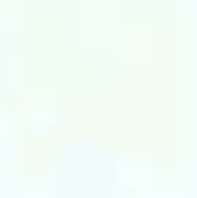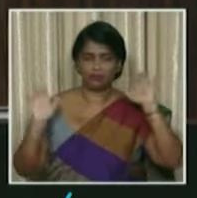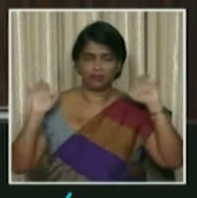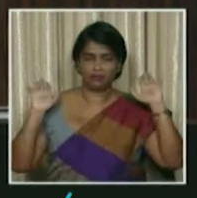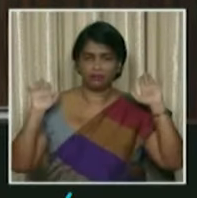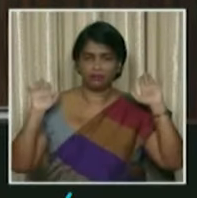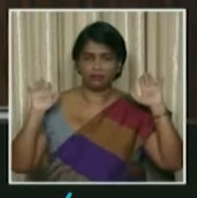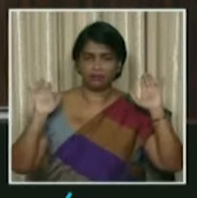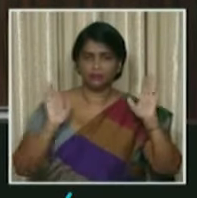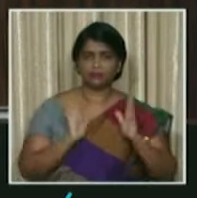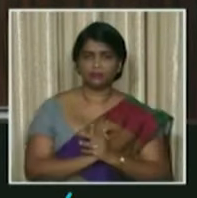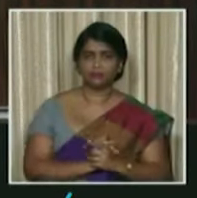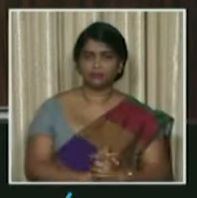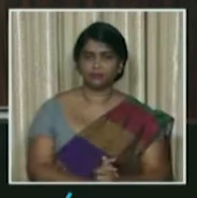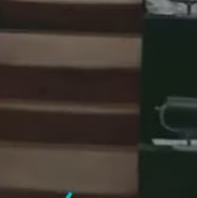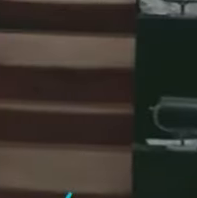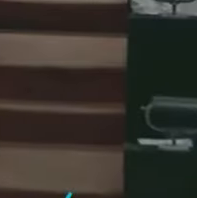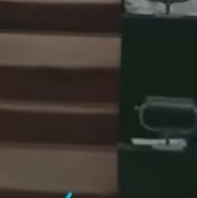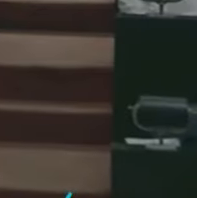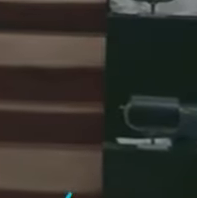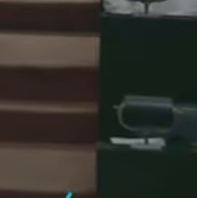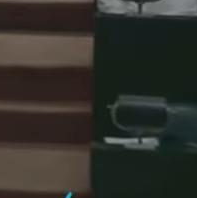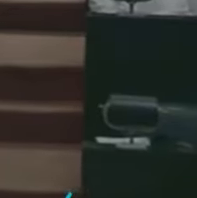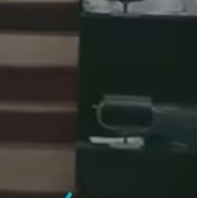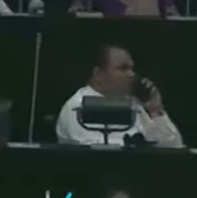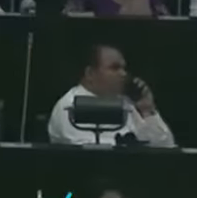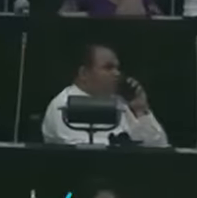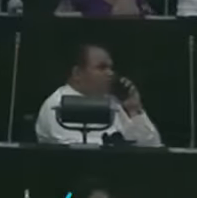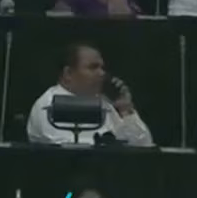වෙලාව. ඉවත්නාසල බෝට් එකක් ඉල්ලුවා දැන් බෙල් එක වදින්න.